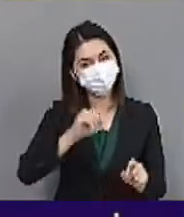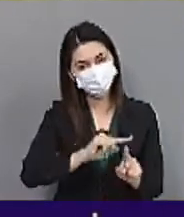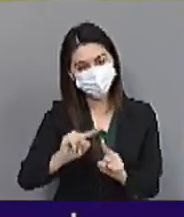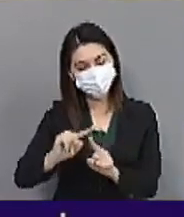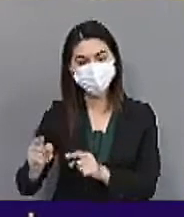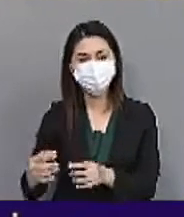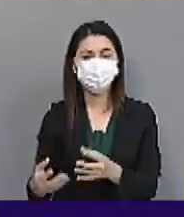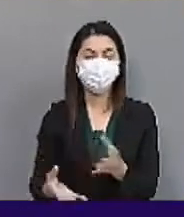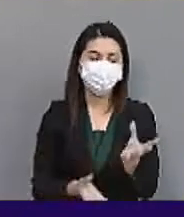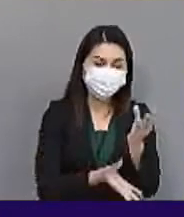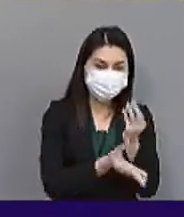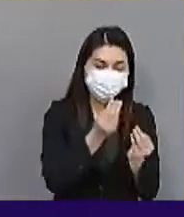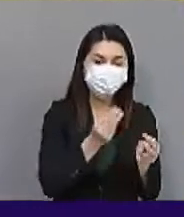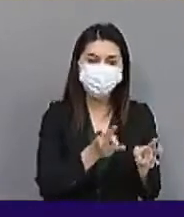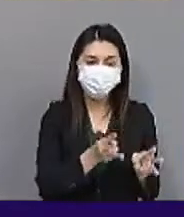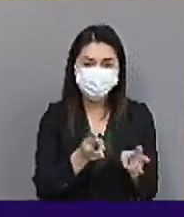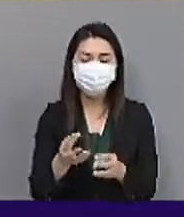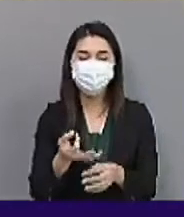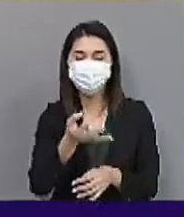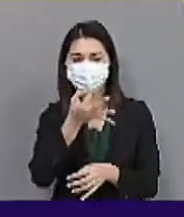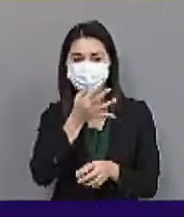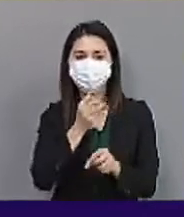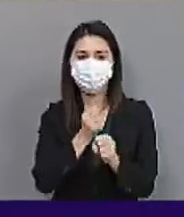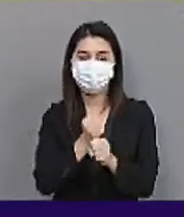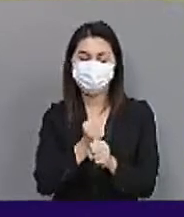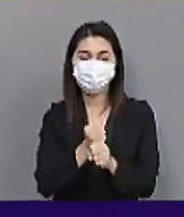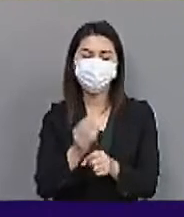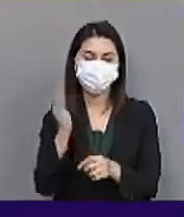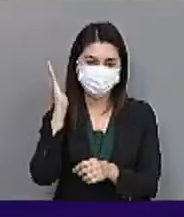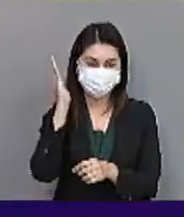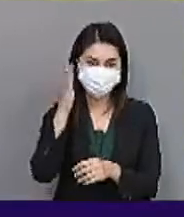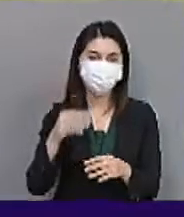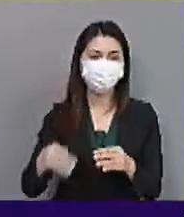ถมาเรียนรู้แล้วก็นำไปประกอบอาชีพช่วยเพิ่มรายได้ได้เลยนะคะ